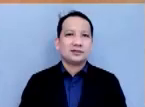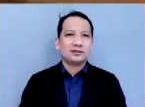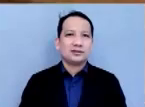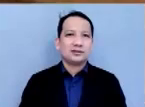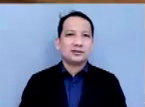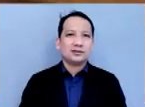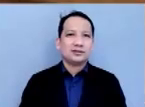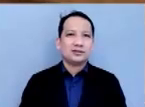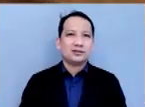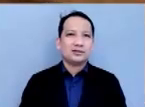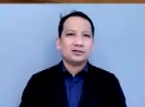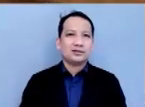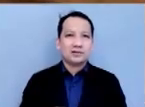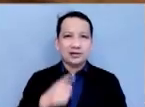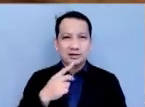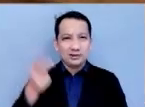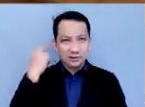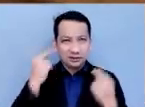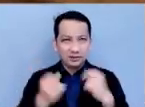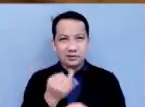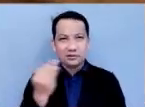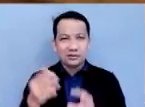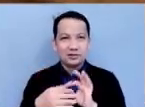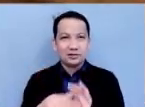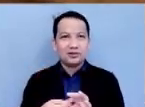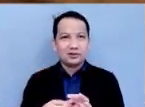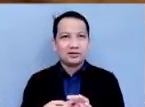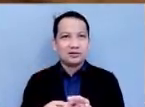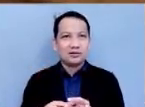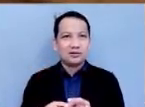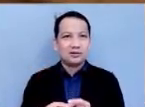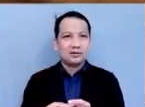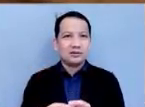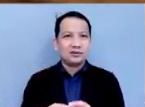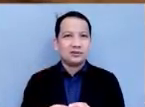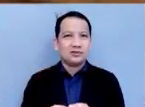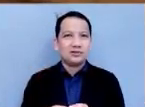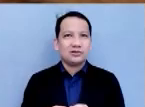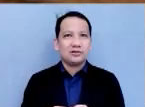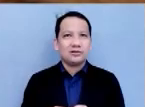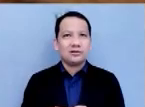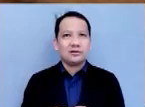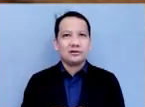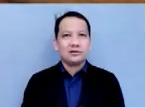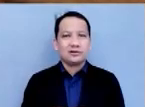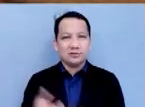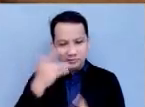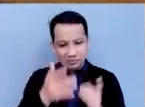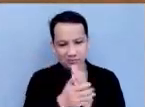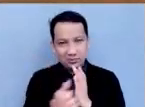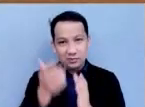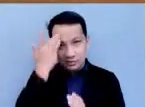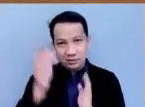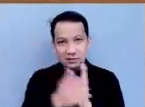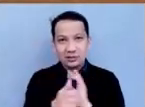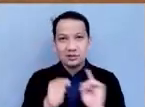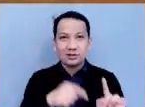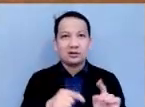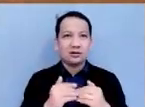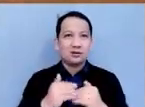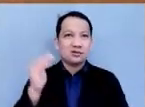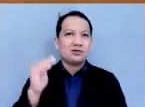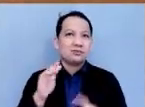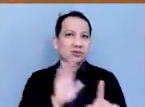Alright, Dave, almost done with your cut. Loving it so far? Alright, that's good. Dahil sa angking galing at talento, unti-unting gumawa